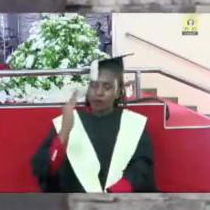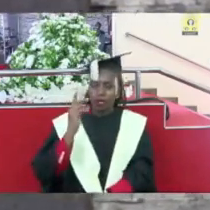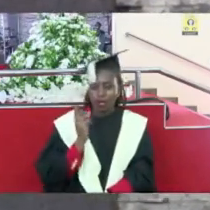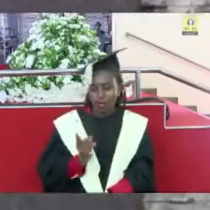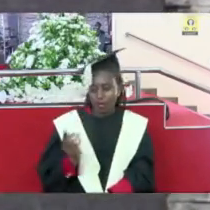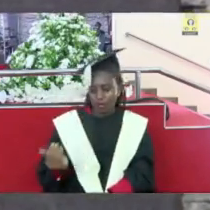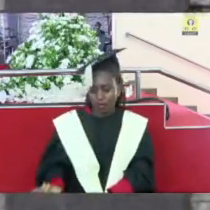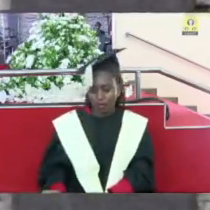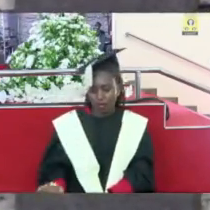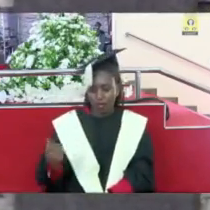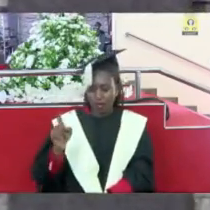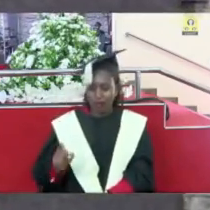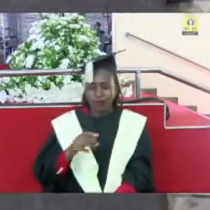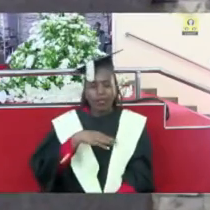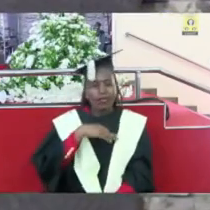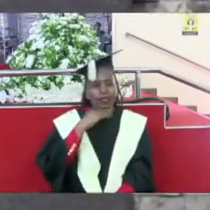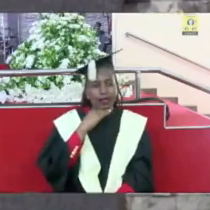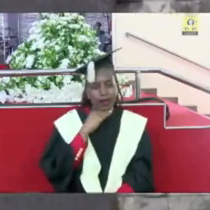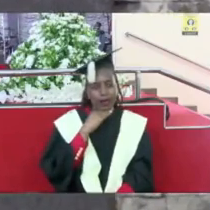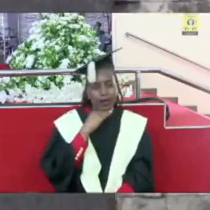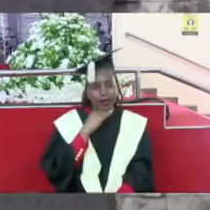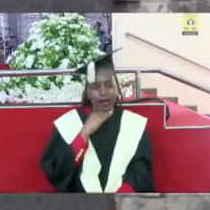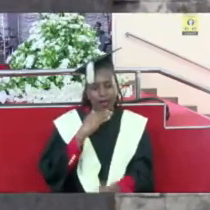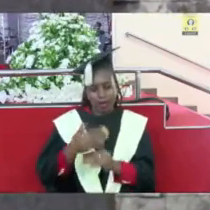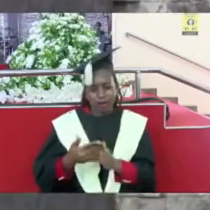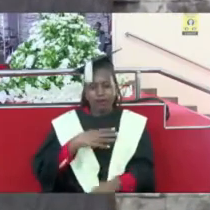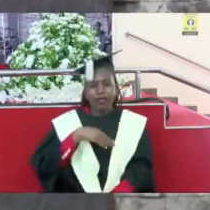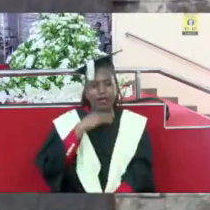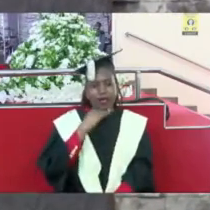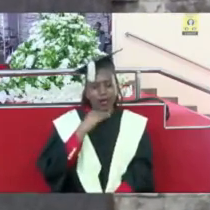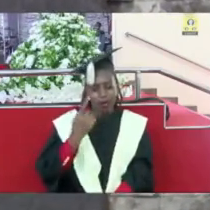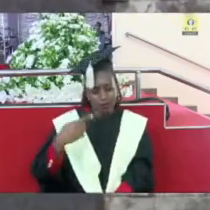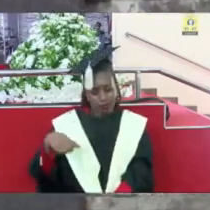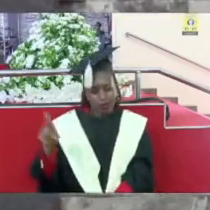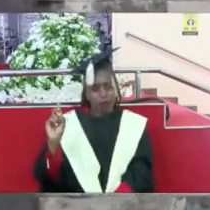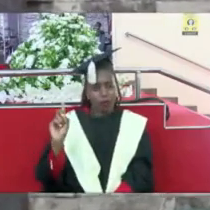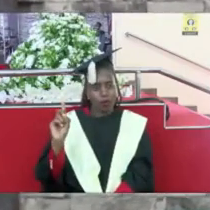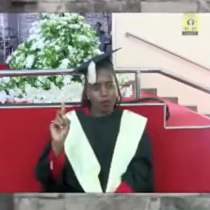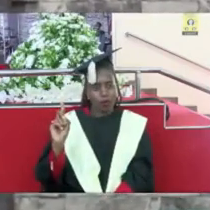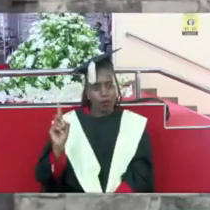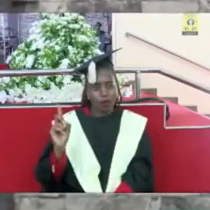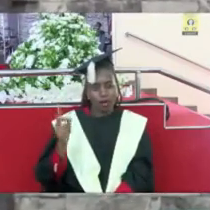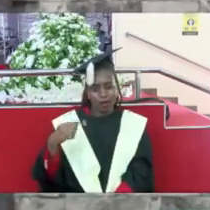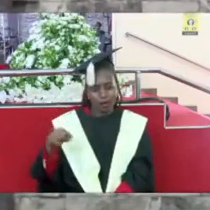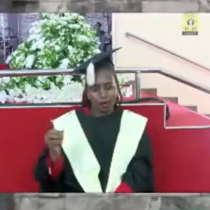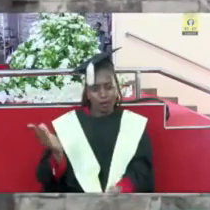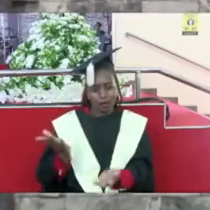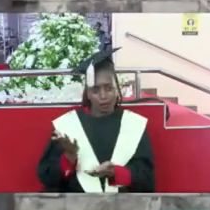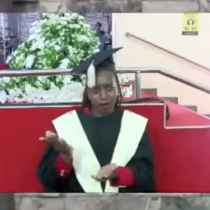lazima afe. This kid must die. Na akifa aende. Dies, he will go. Na kule ameenda